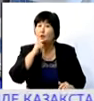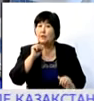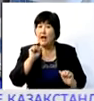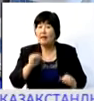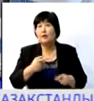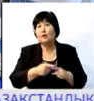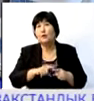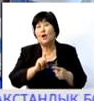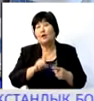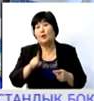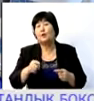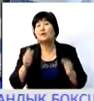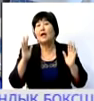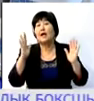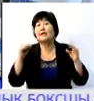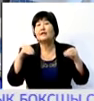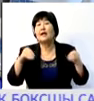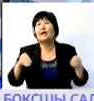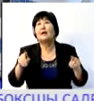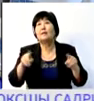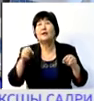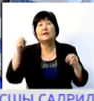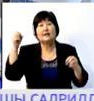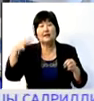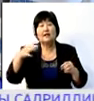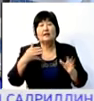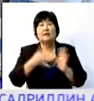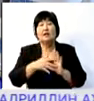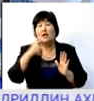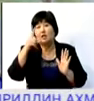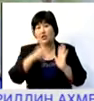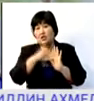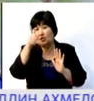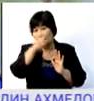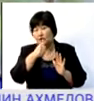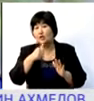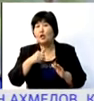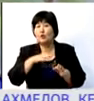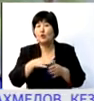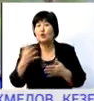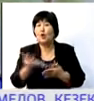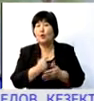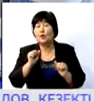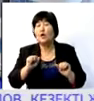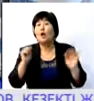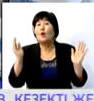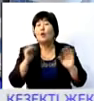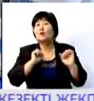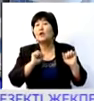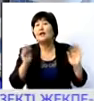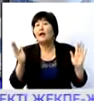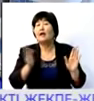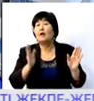арқылы біз осы саябақтың реализациясына кеткен қаржыны 7 жылда толықтай өндіре алады екенбіз. Қоршаған ортаға экологиялық